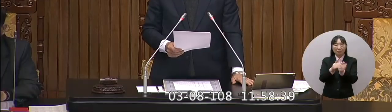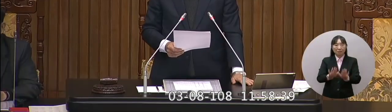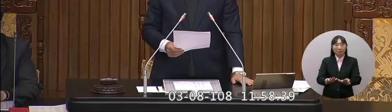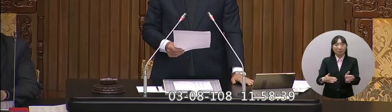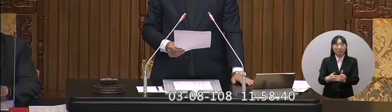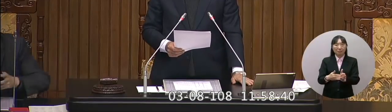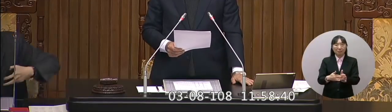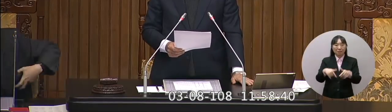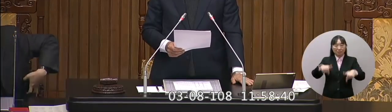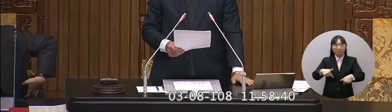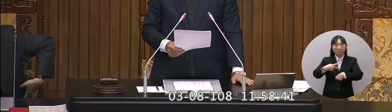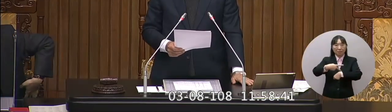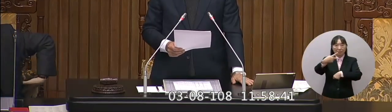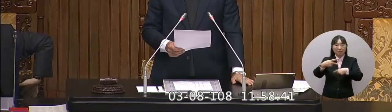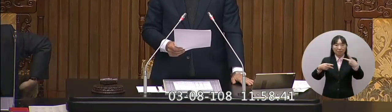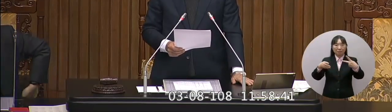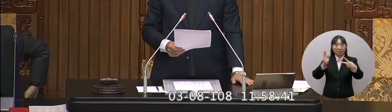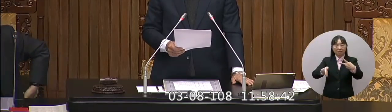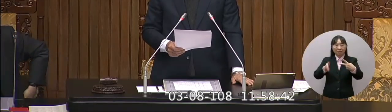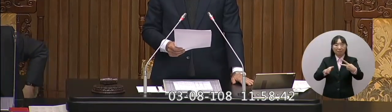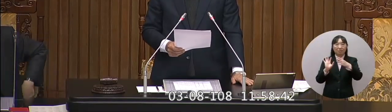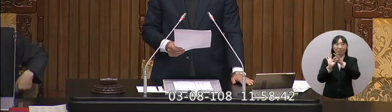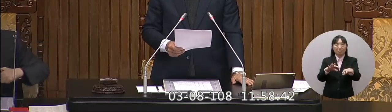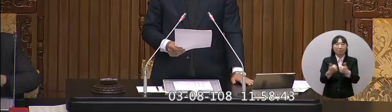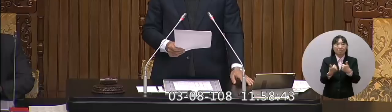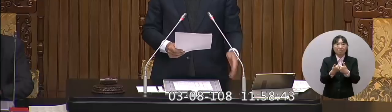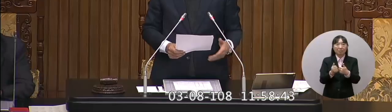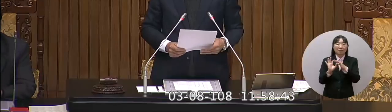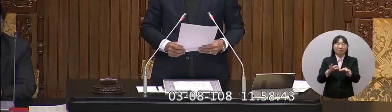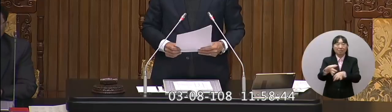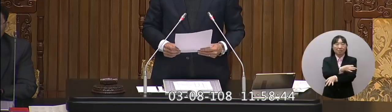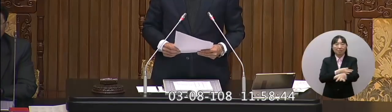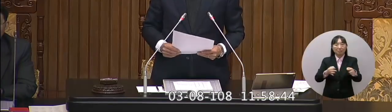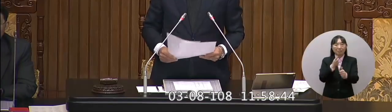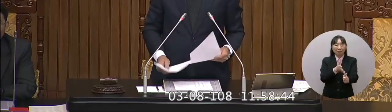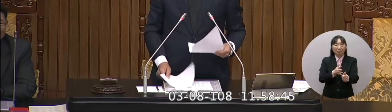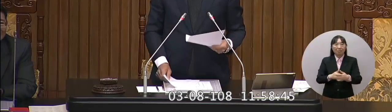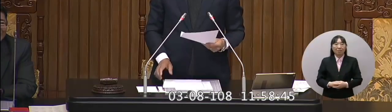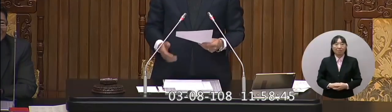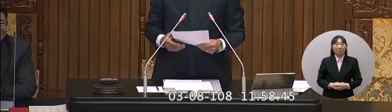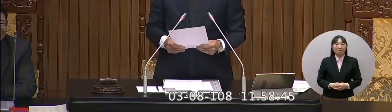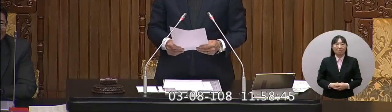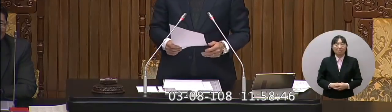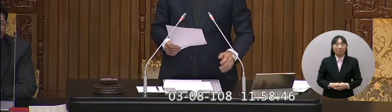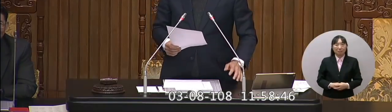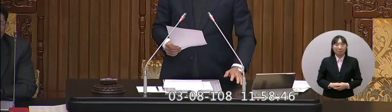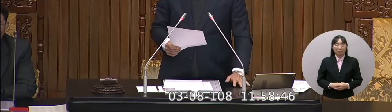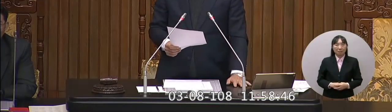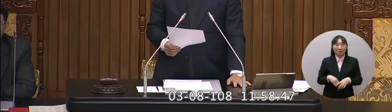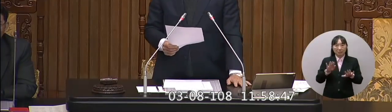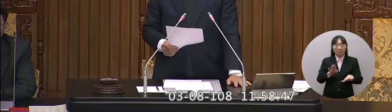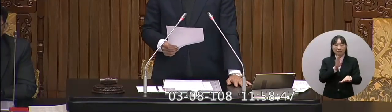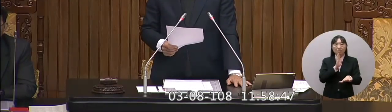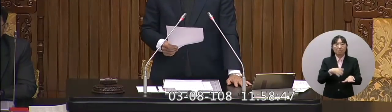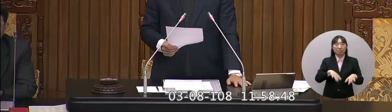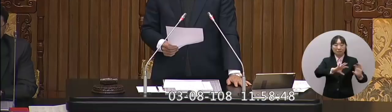此为止，下午20:30继续开会进行经济组织执行。那么今天是